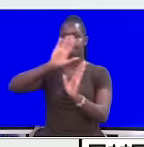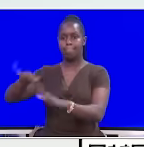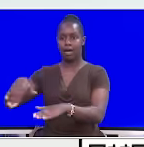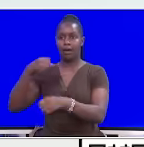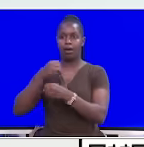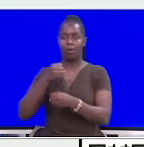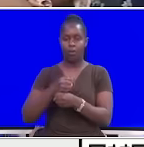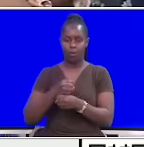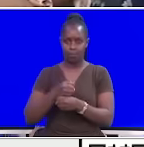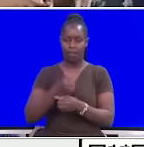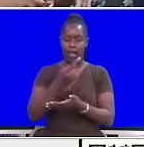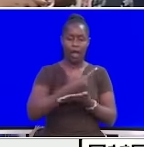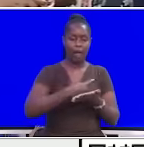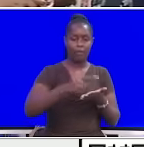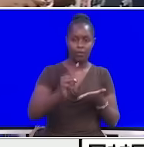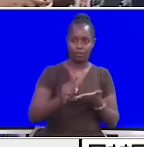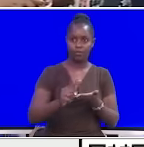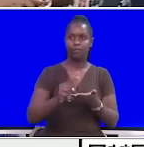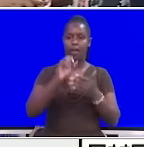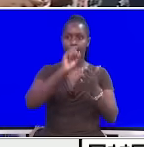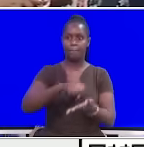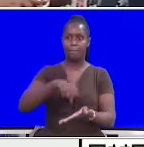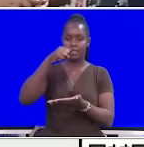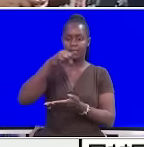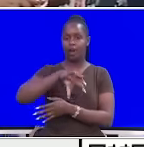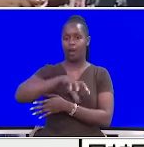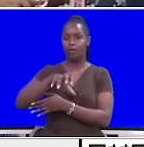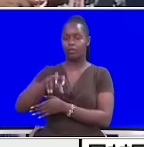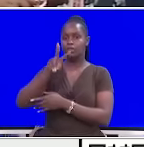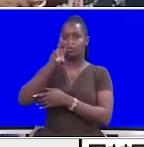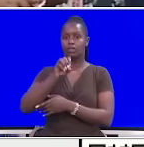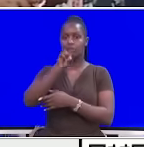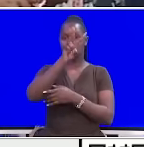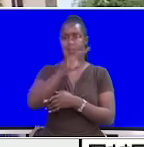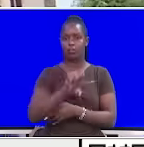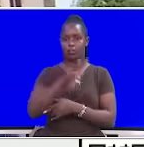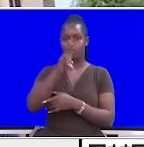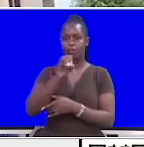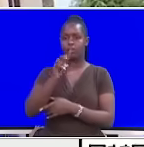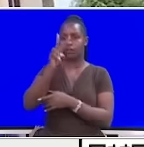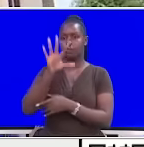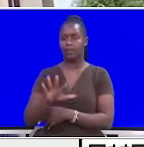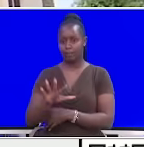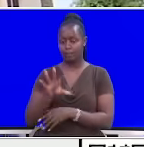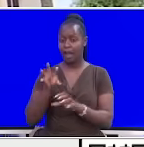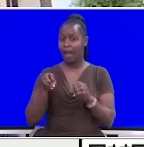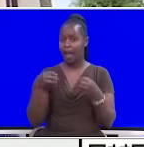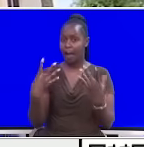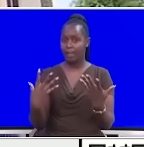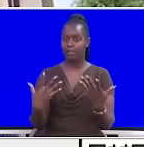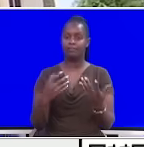na kupitisha bajeti ya kaunti ya mwaka 2024 na 25 ya shilingi